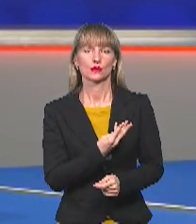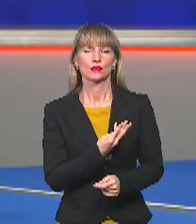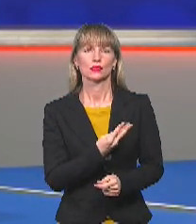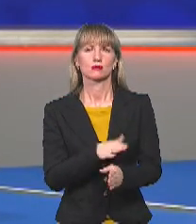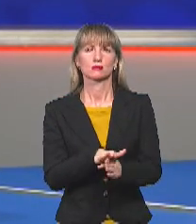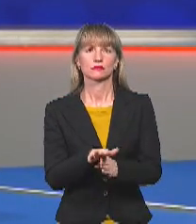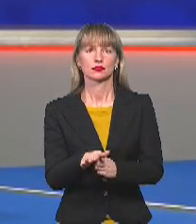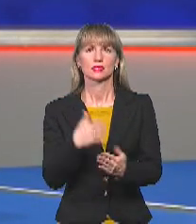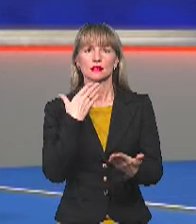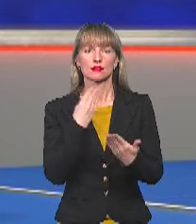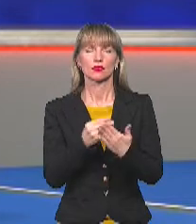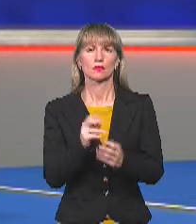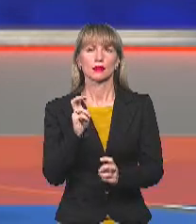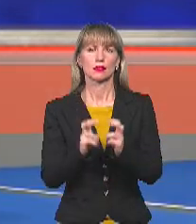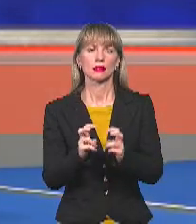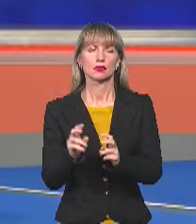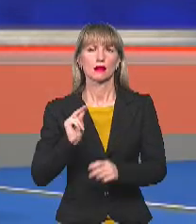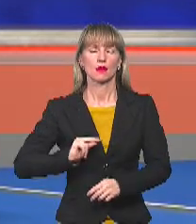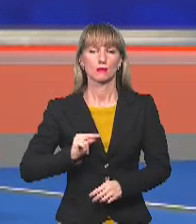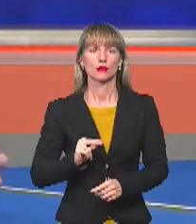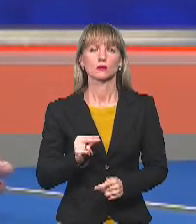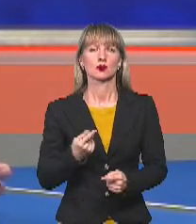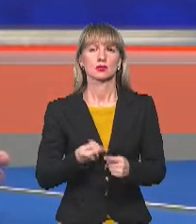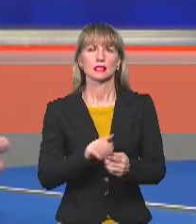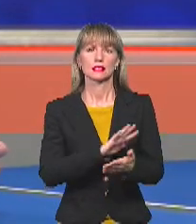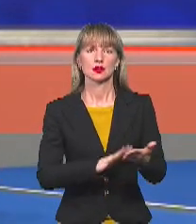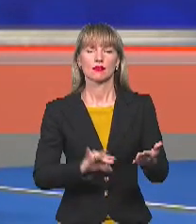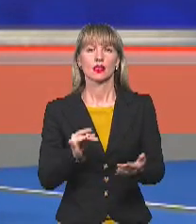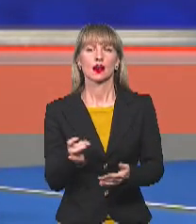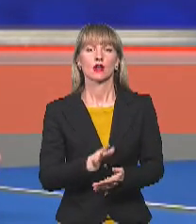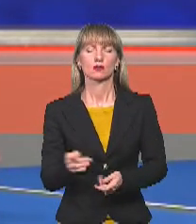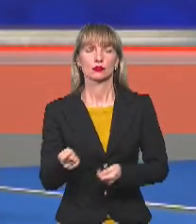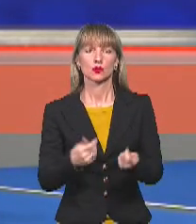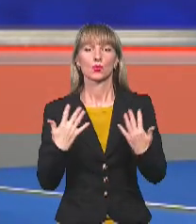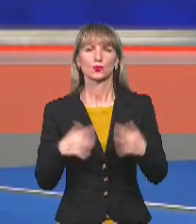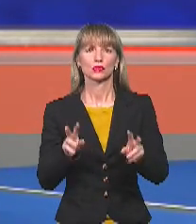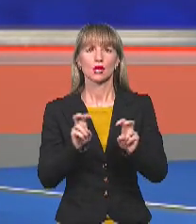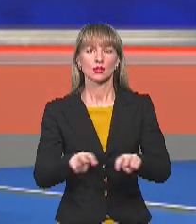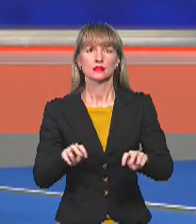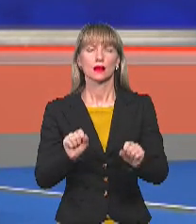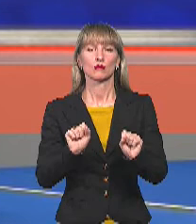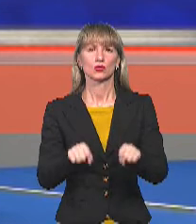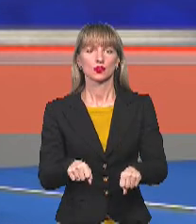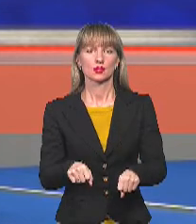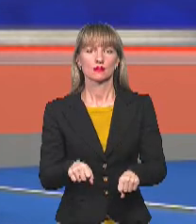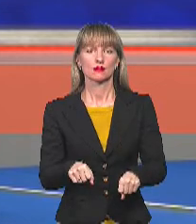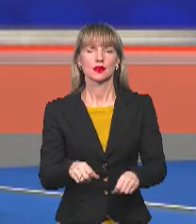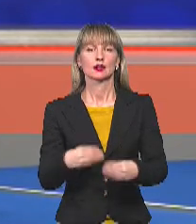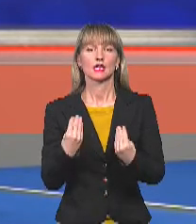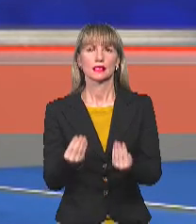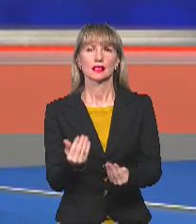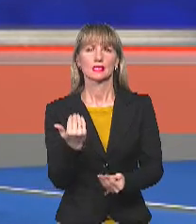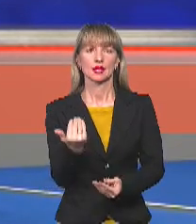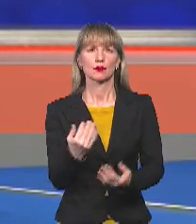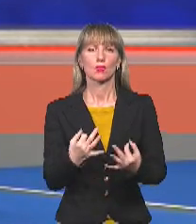бажають здійснювати свою підприємницьку діяльність. З відповідною заявою і районна адміністрація вже розглядає можливість надання